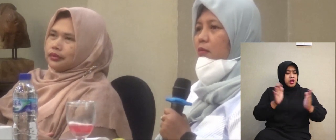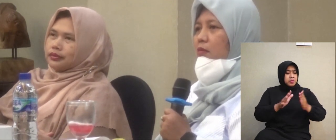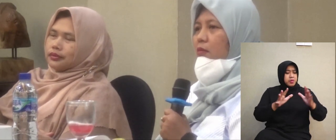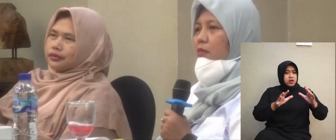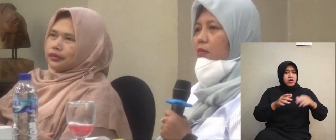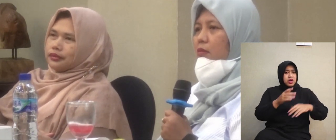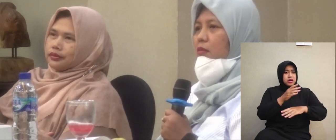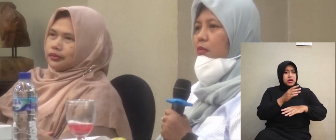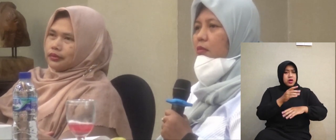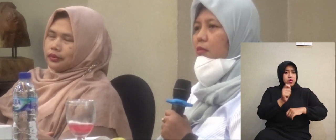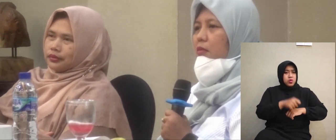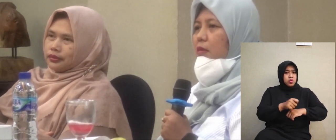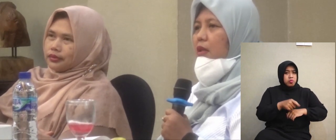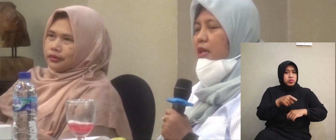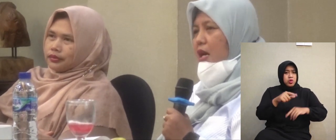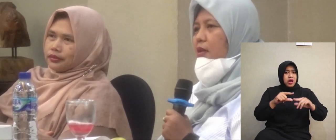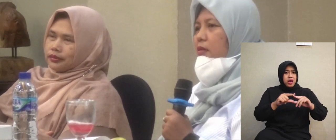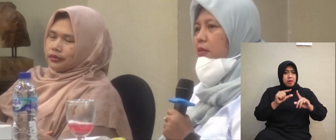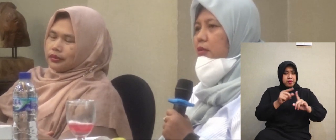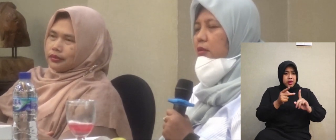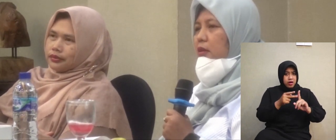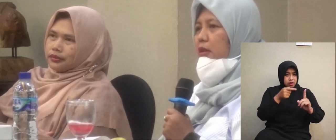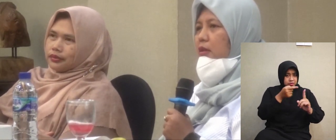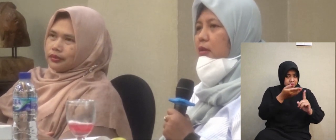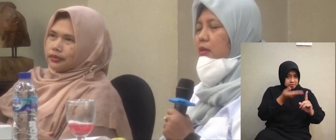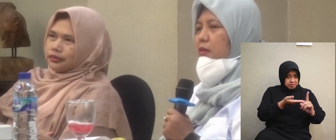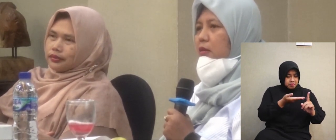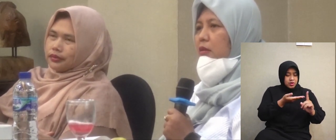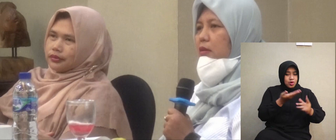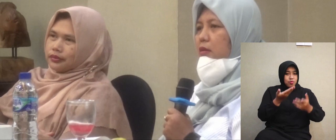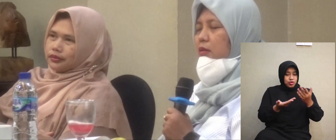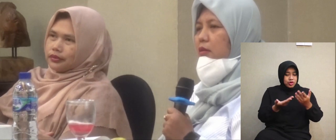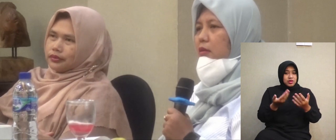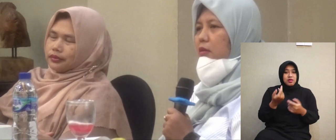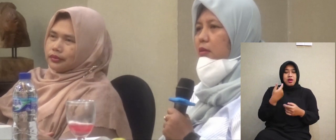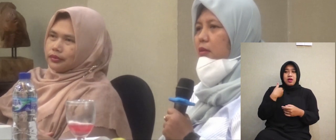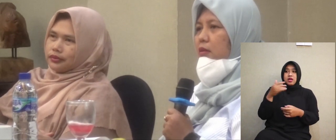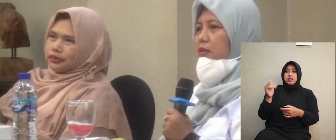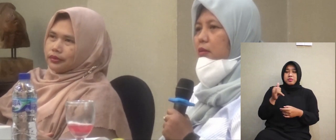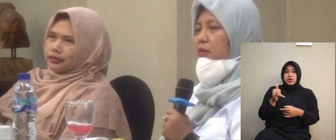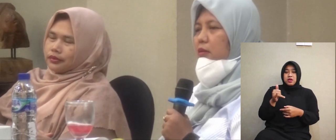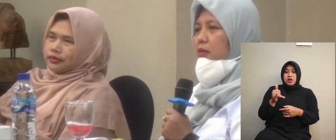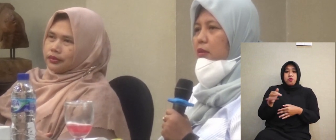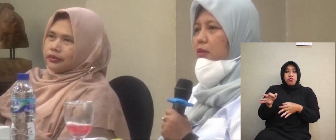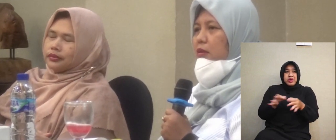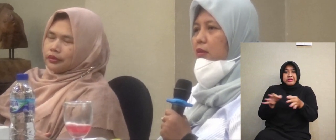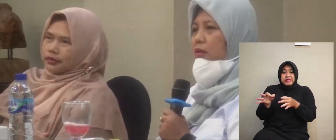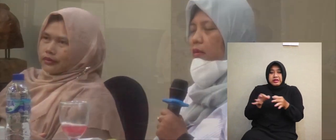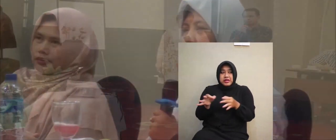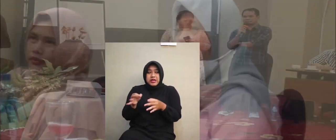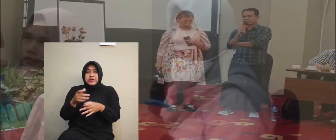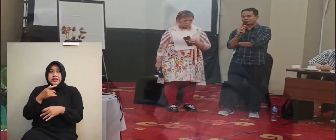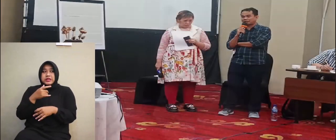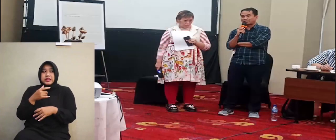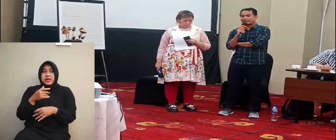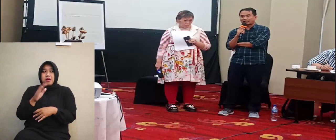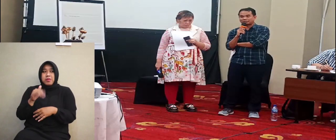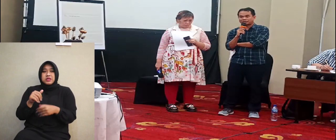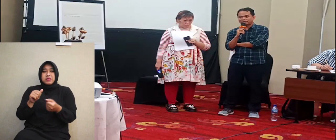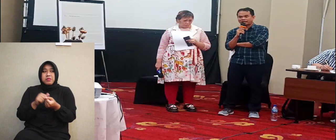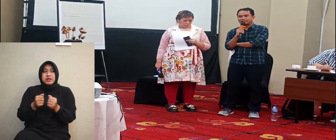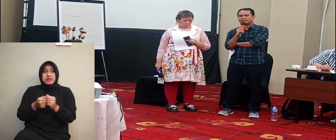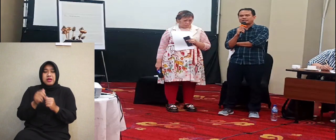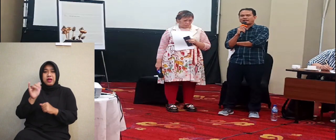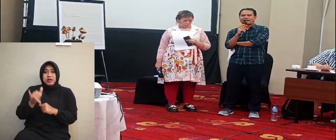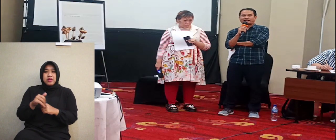aparat sendiri gitu ya mungkin juga ada sarana prasarana yang juga masih bermasalah begitu